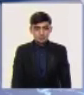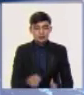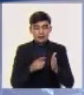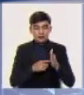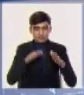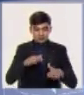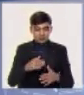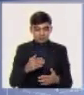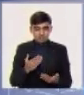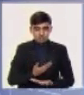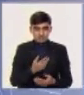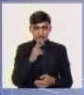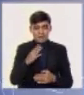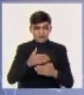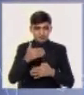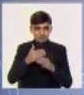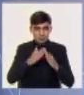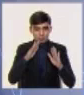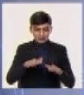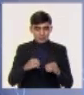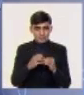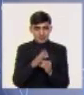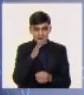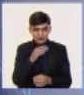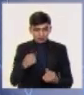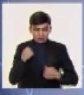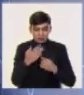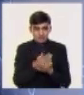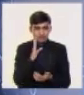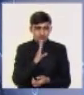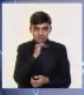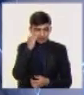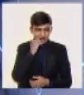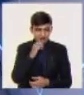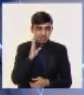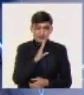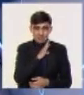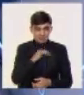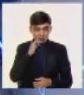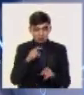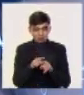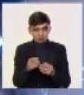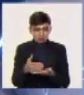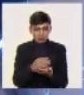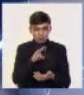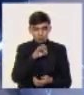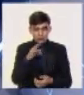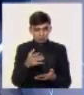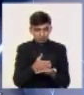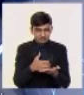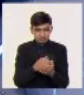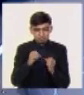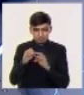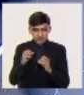Караганды жители многоэтажного дома 15 лет страдают от своей соседки. Пожилая женщина собирает в квартире мусор. Из-за этого в